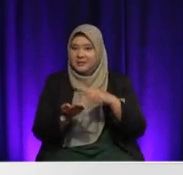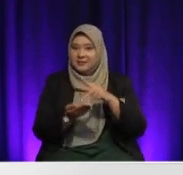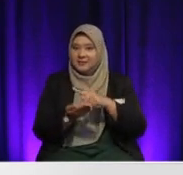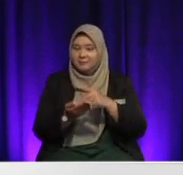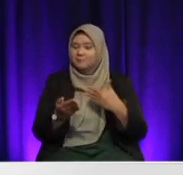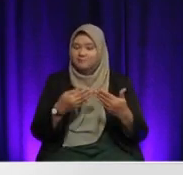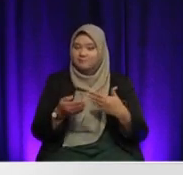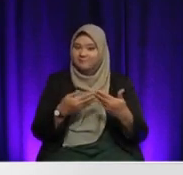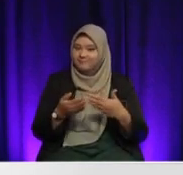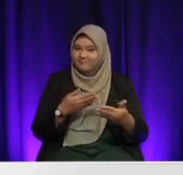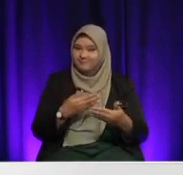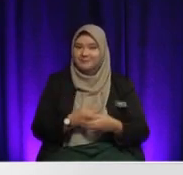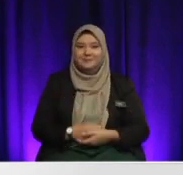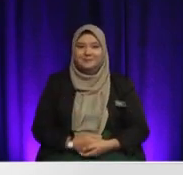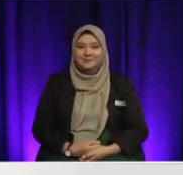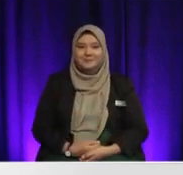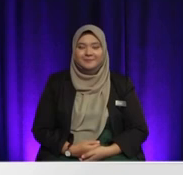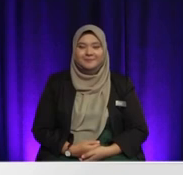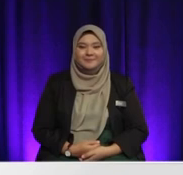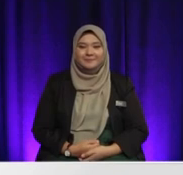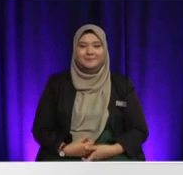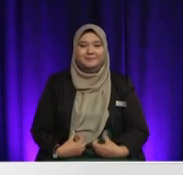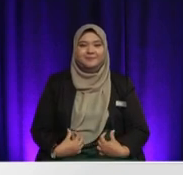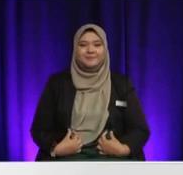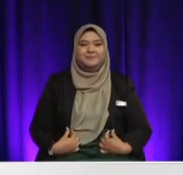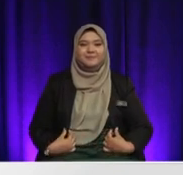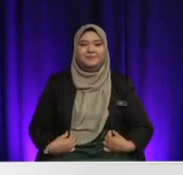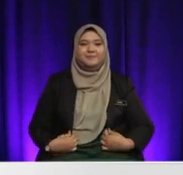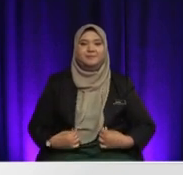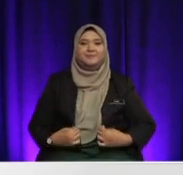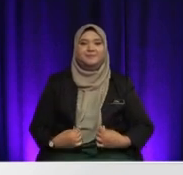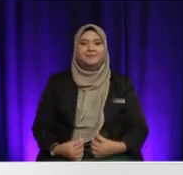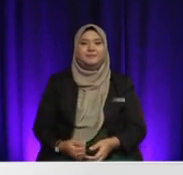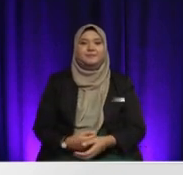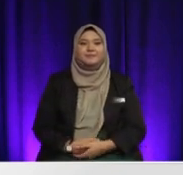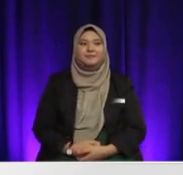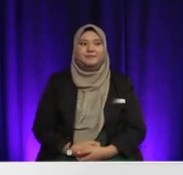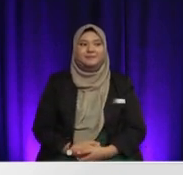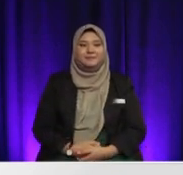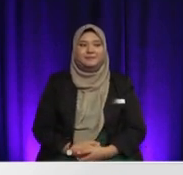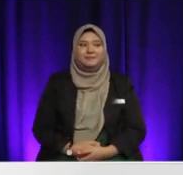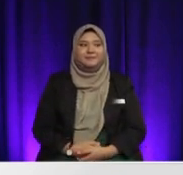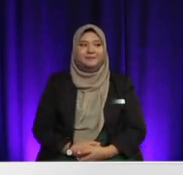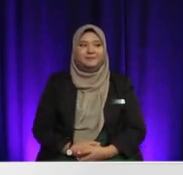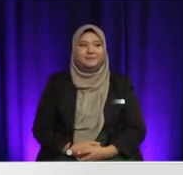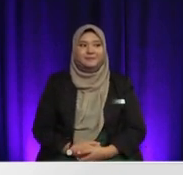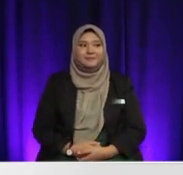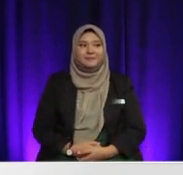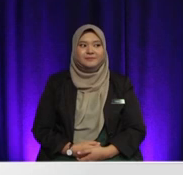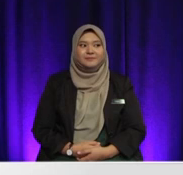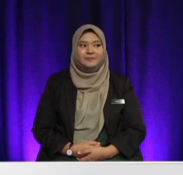Okey. Macam mana? Semua boleh? Kita tanya Atika, cikgu. Tanya Atika. Tanya Atika. Boleh. Atika, berapakah jawapan anda?